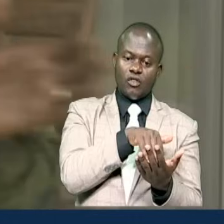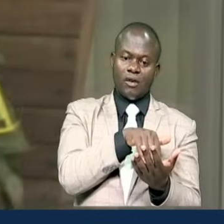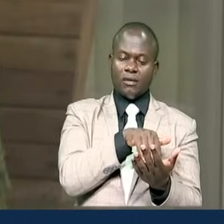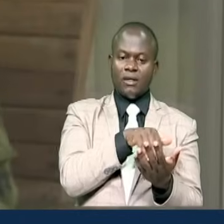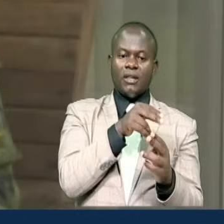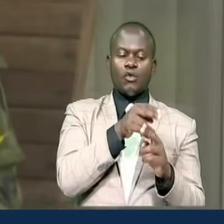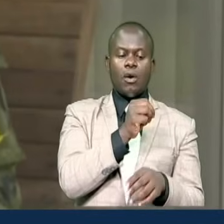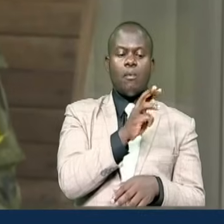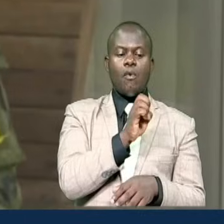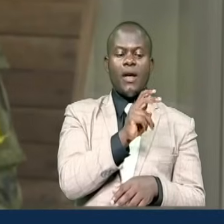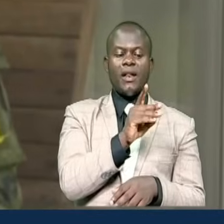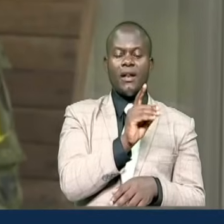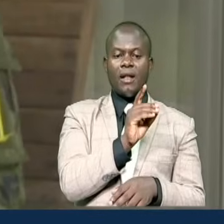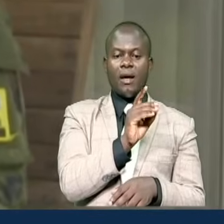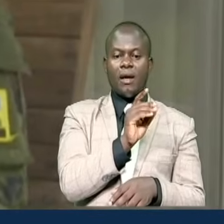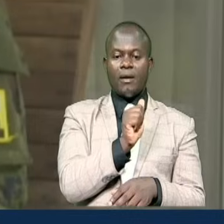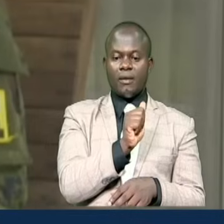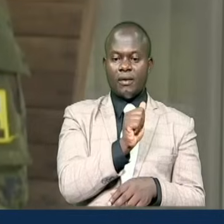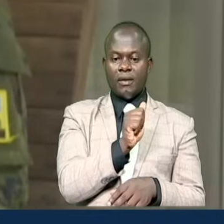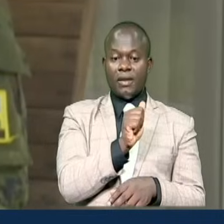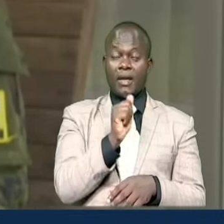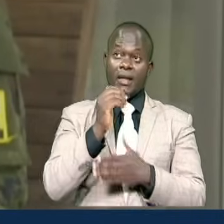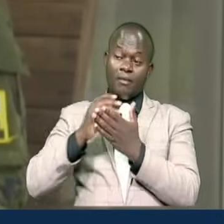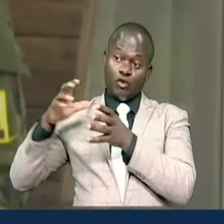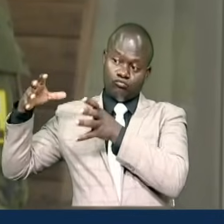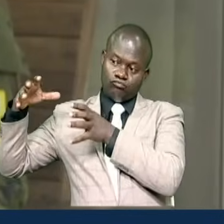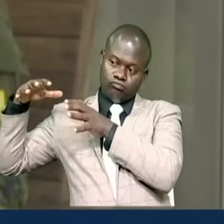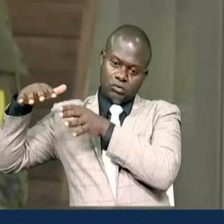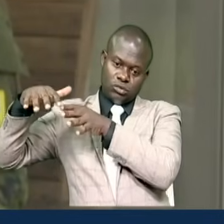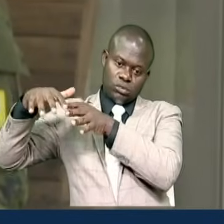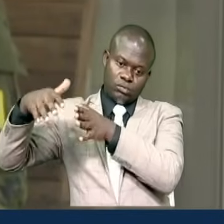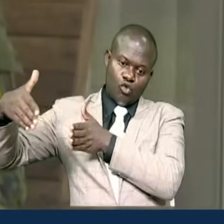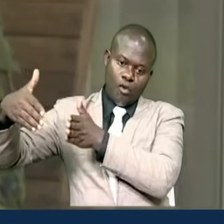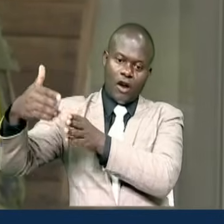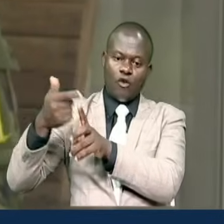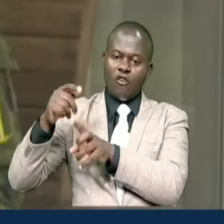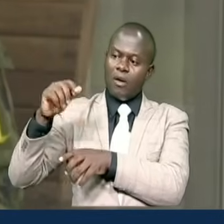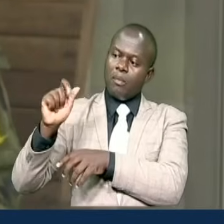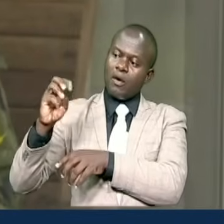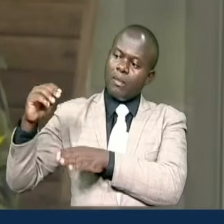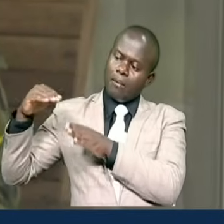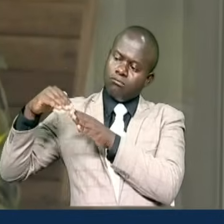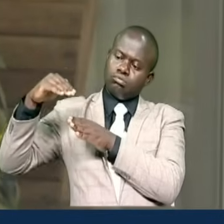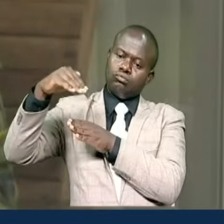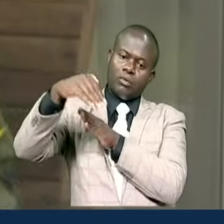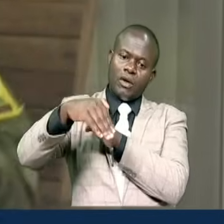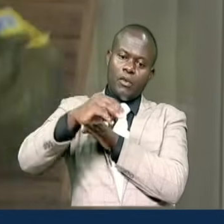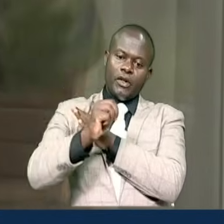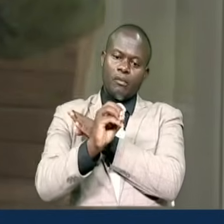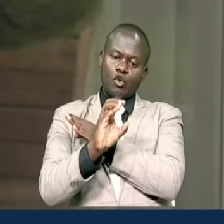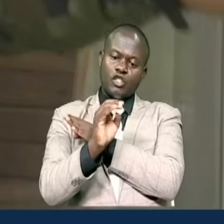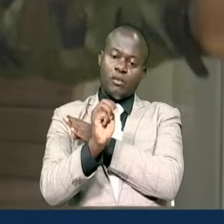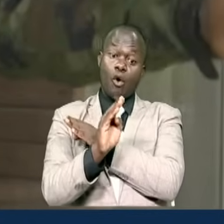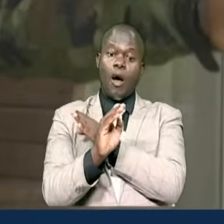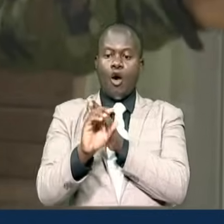Mueda. Force imwe imanuka uwo muhanda uva Palma uza muri Mocimboa do Praia, n'undi